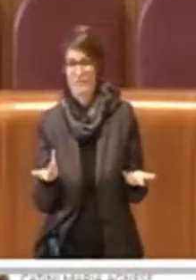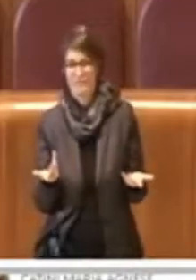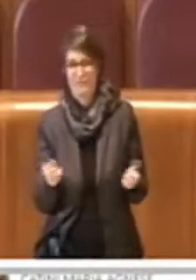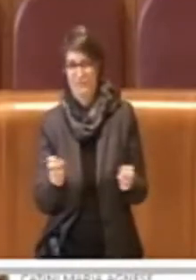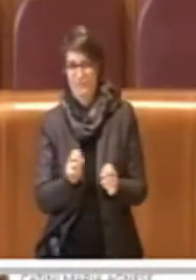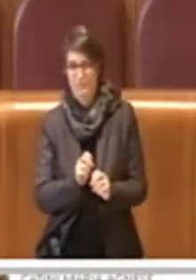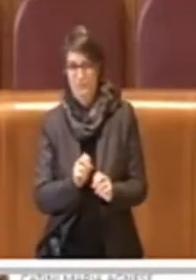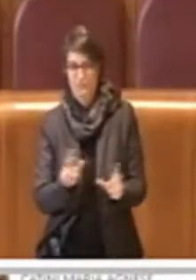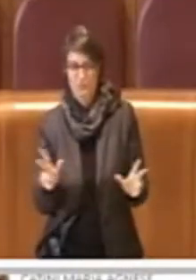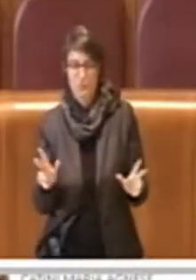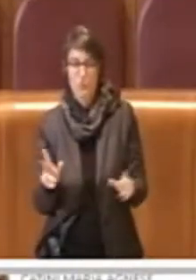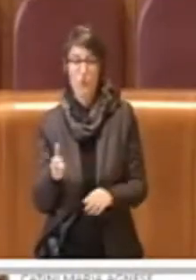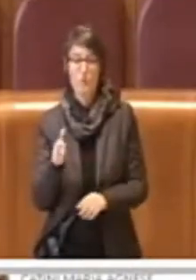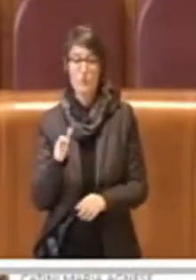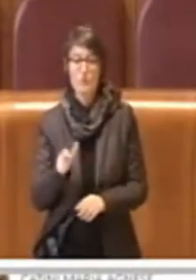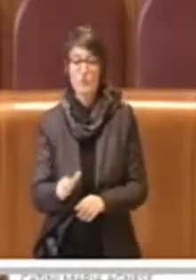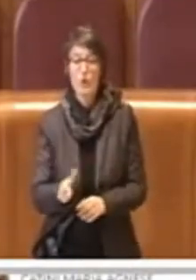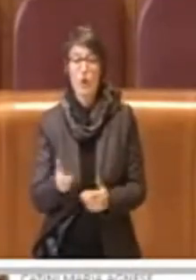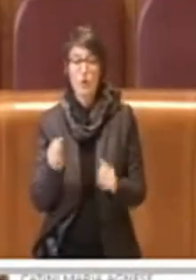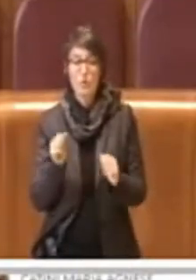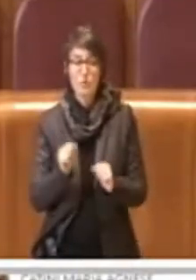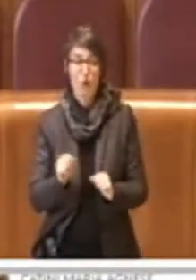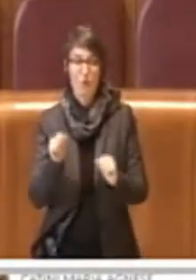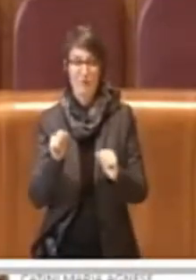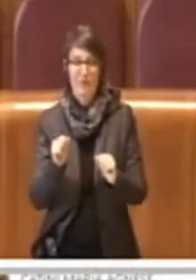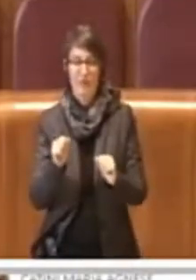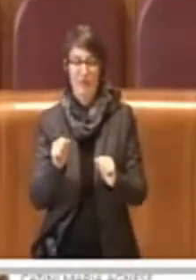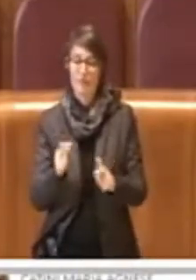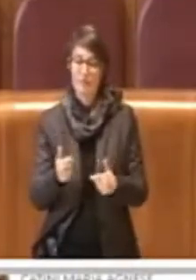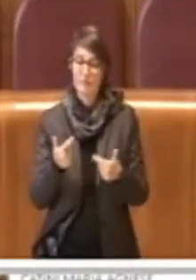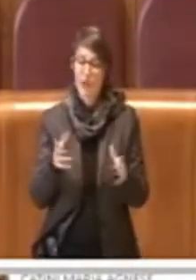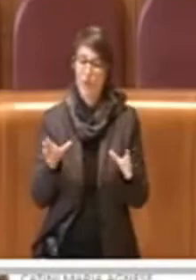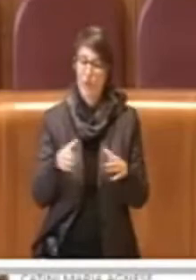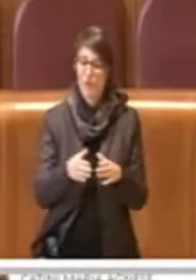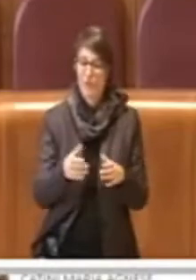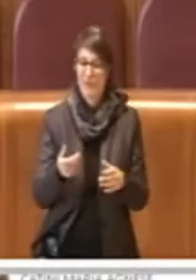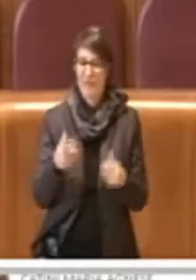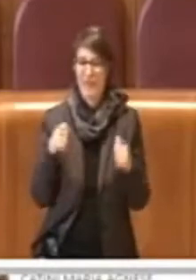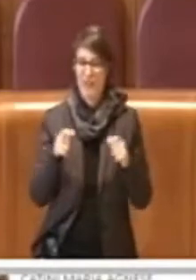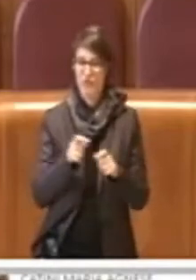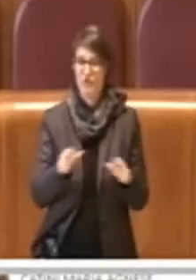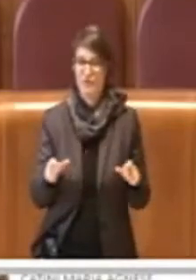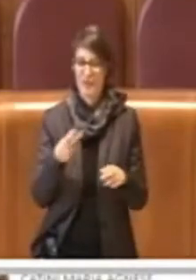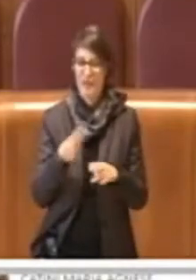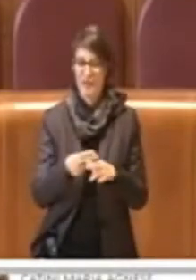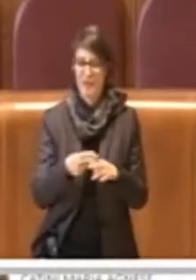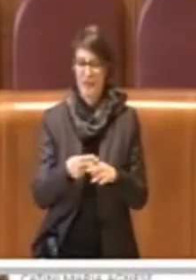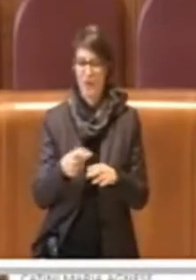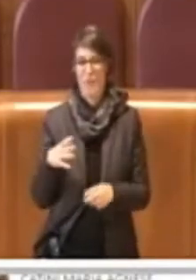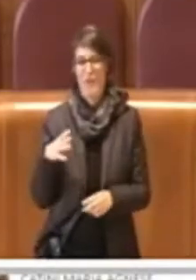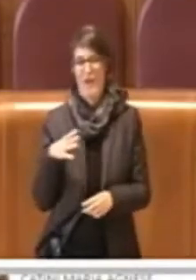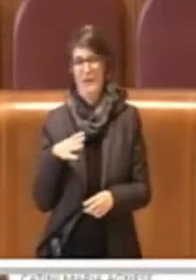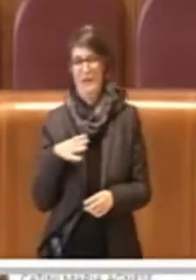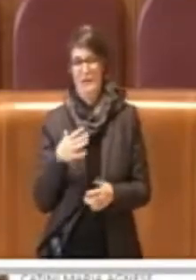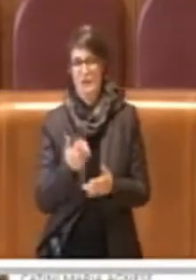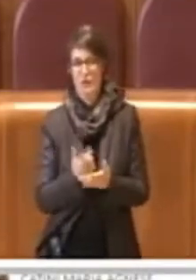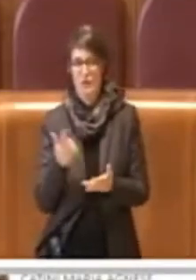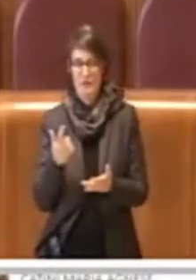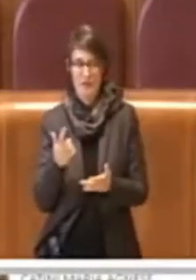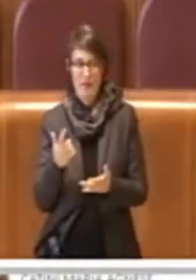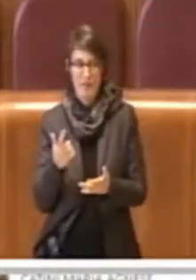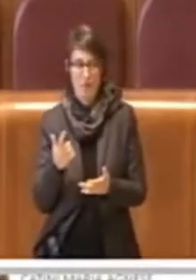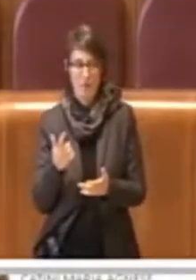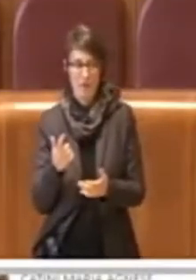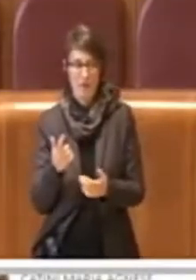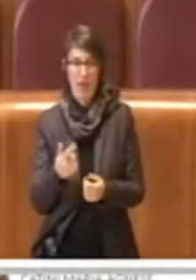potevano assolutamente mettere a disposizione della comunità, dei cittadini romani, delle risorse importanti che indipendentemente da chi